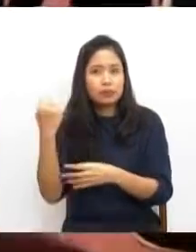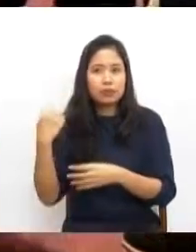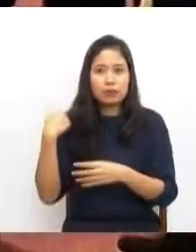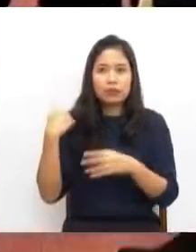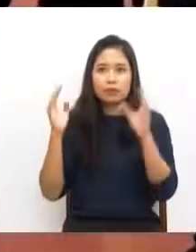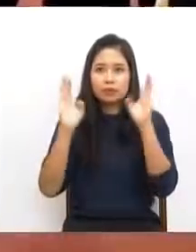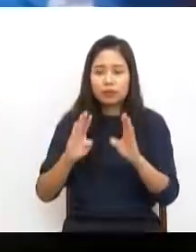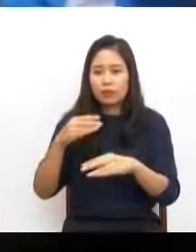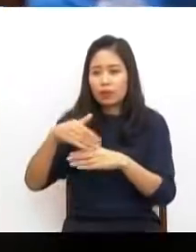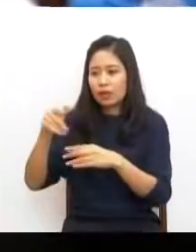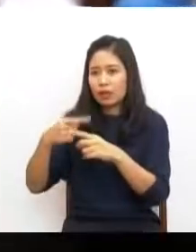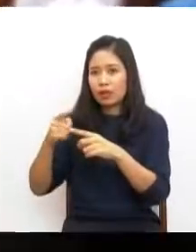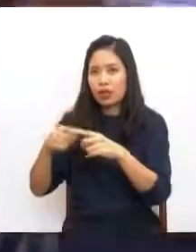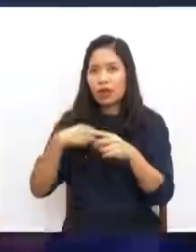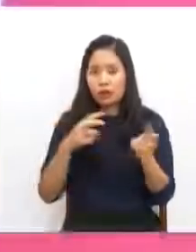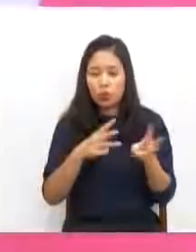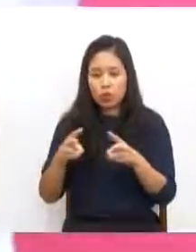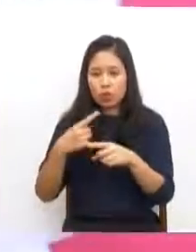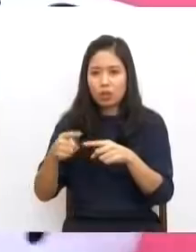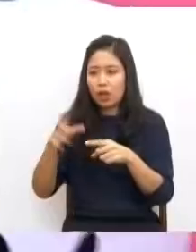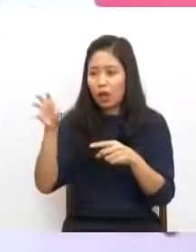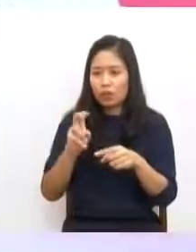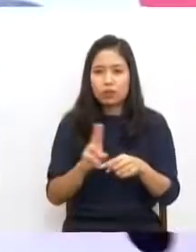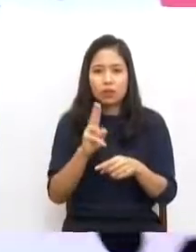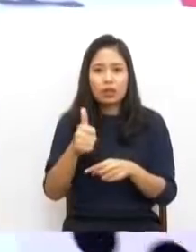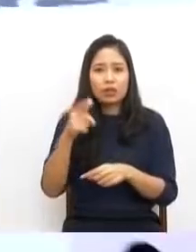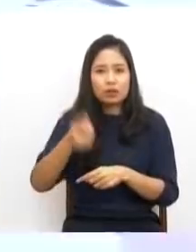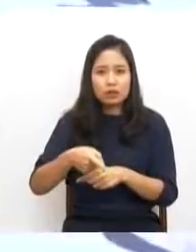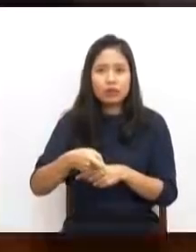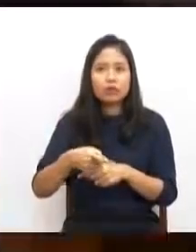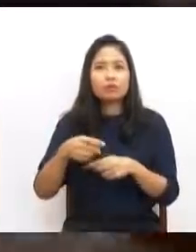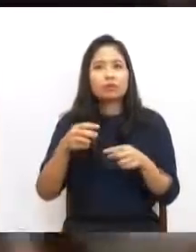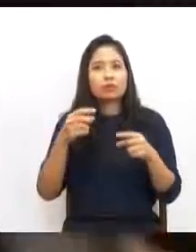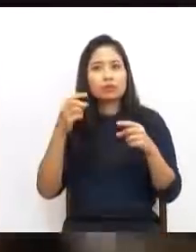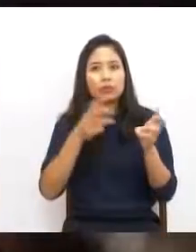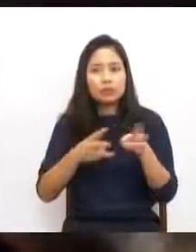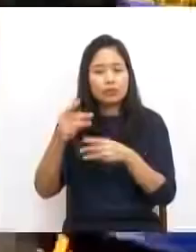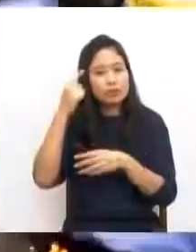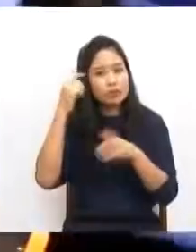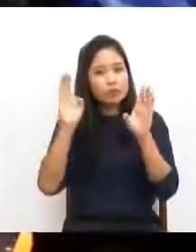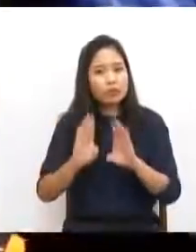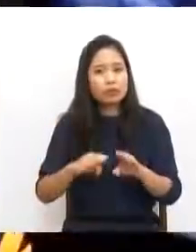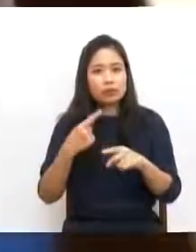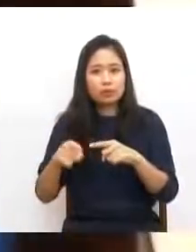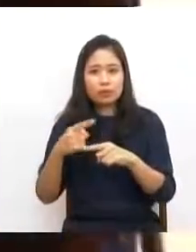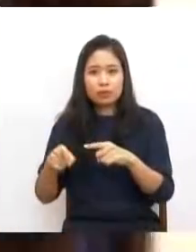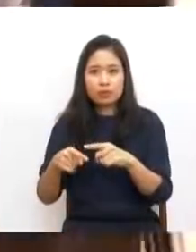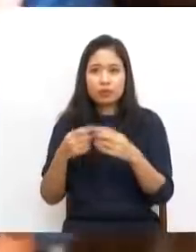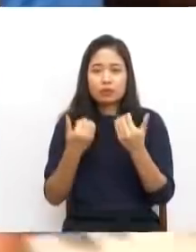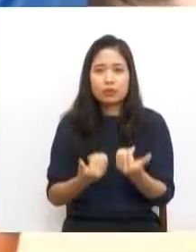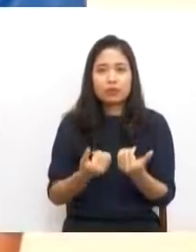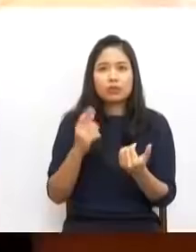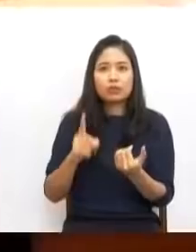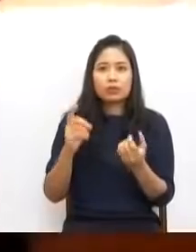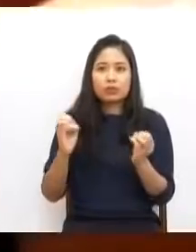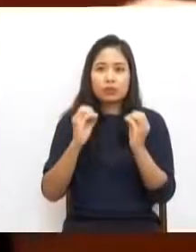ถออกแบบกิจกรรมอย่างไรให้เหมาะสมกับเขาเรียกว่านักเรียน บริบทของพื้นที่นั้นๆ ซึ่งถือว่าเป็นอีกมิติหนึ่งที่แตกต่างจ